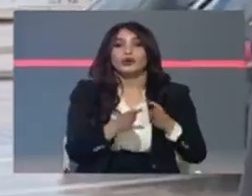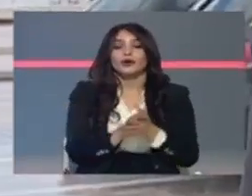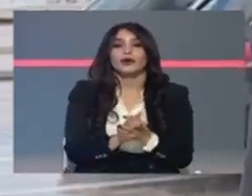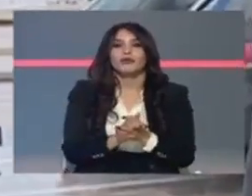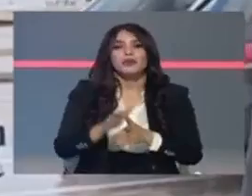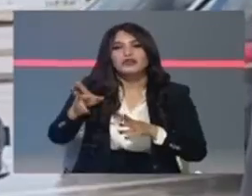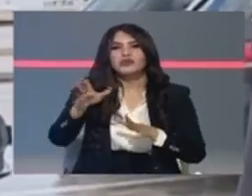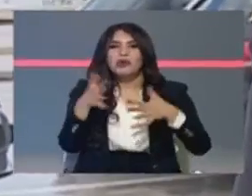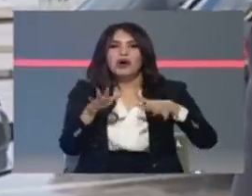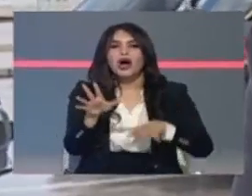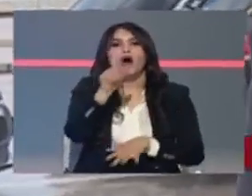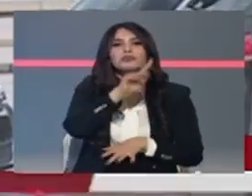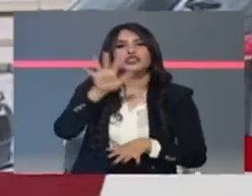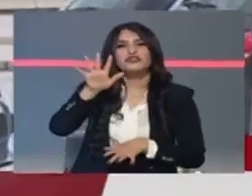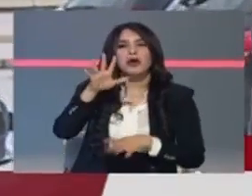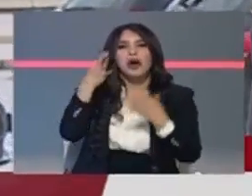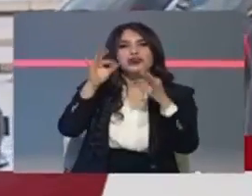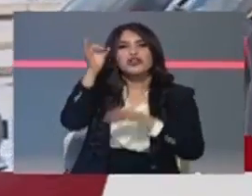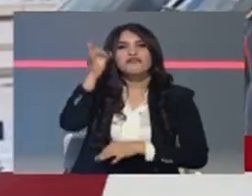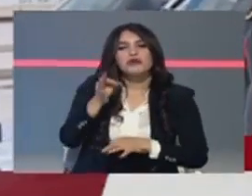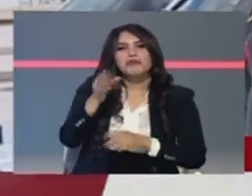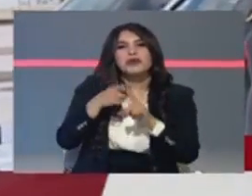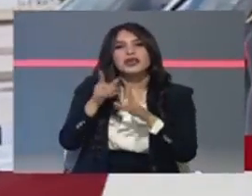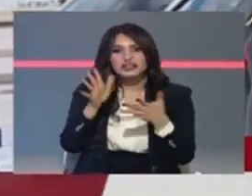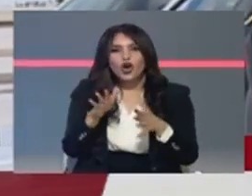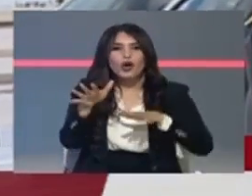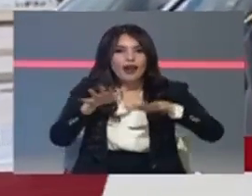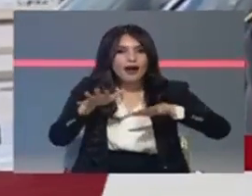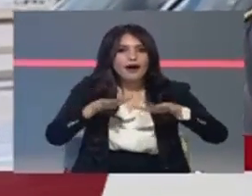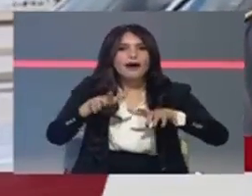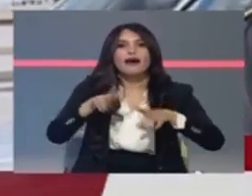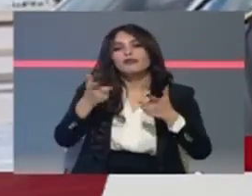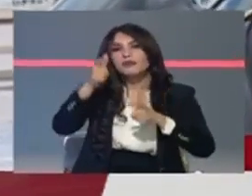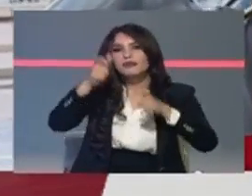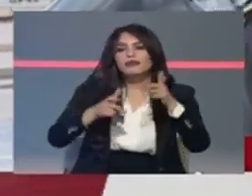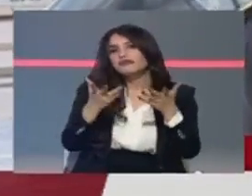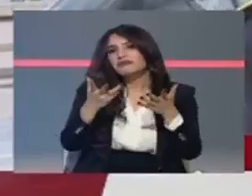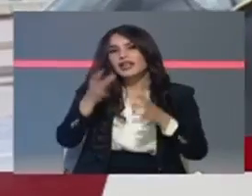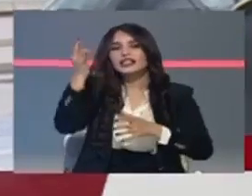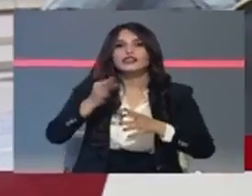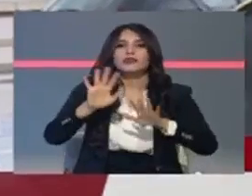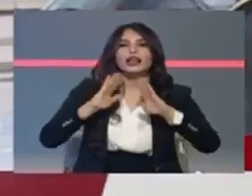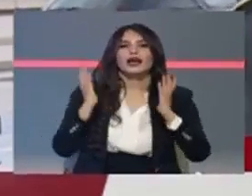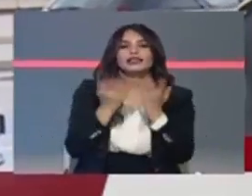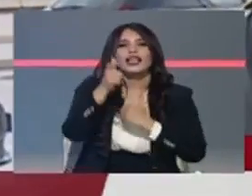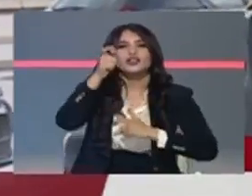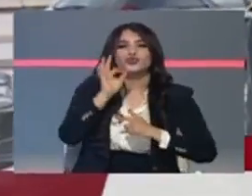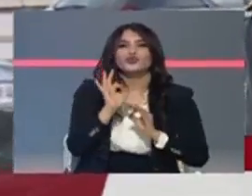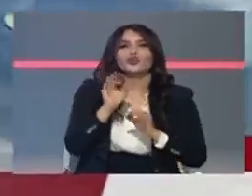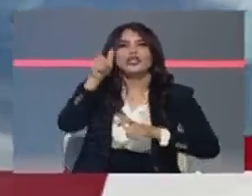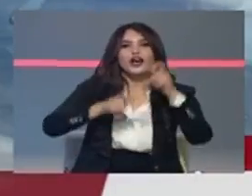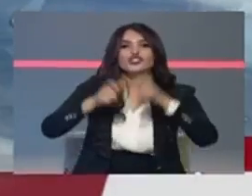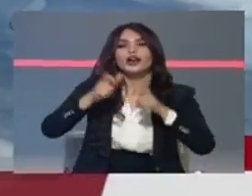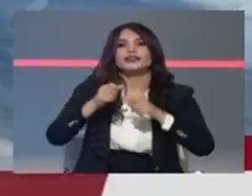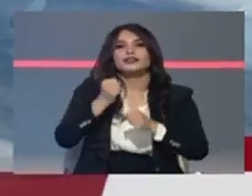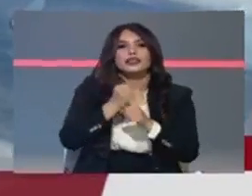ب 10% 15%، اللي هي معناها نسبة القطاع اللي قاعد يخدم باش يعيش العشرة ملايين،